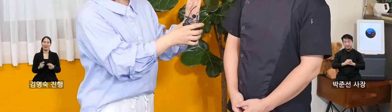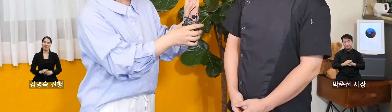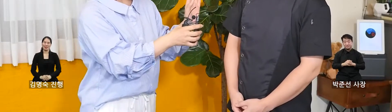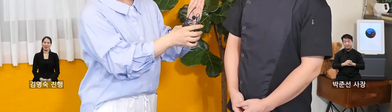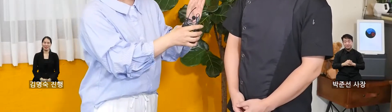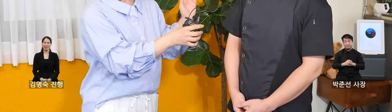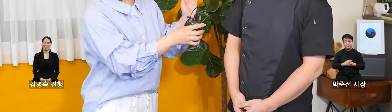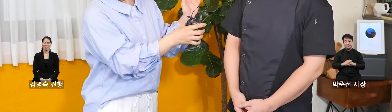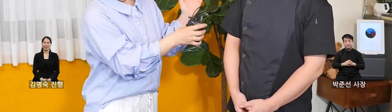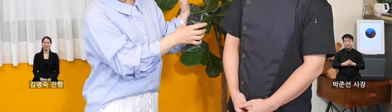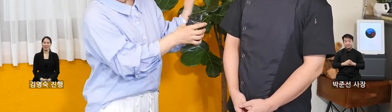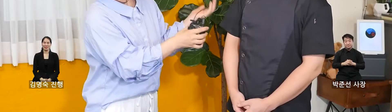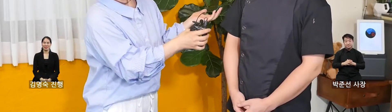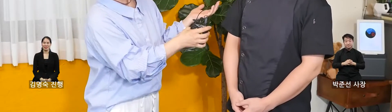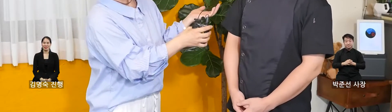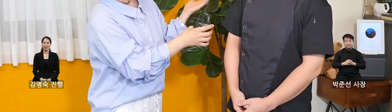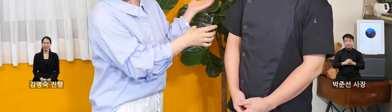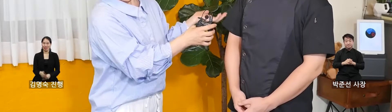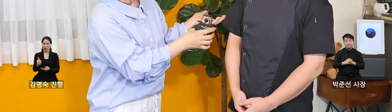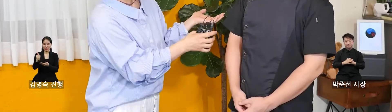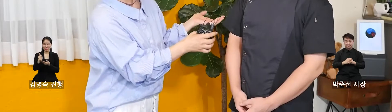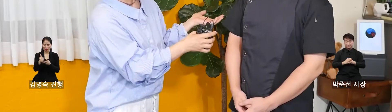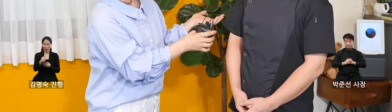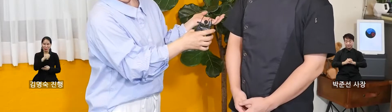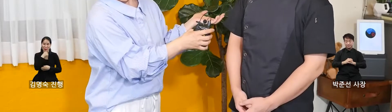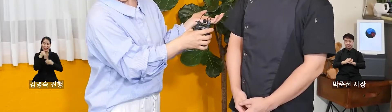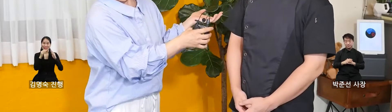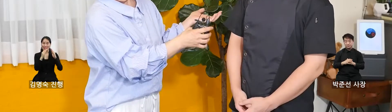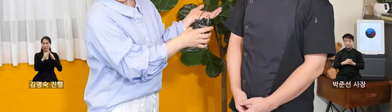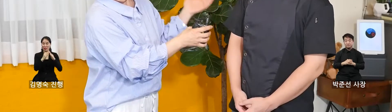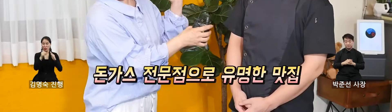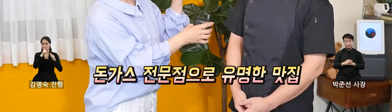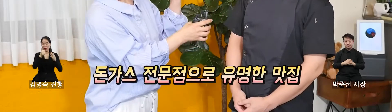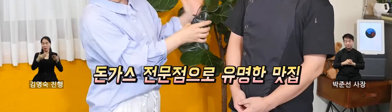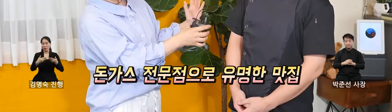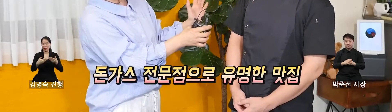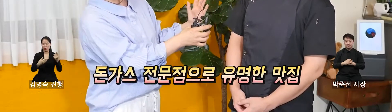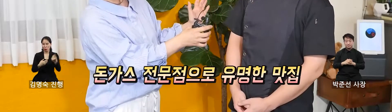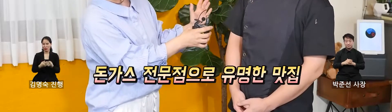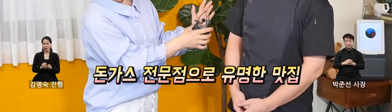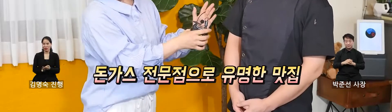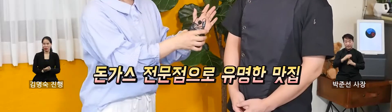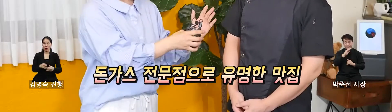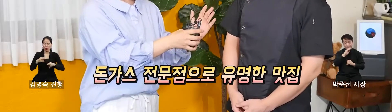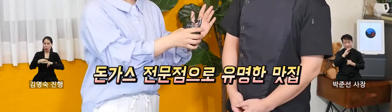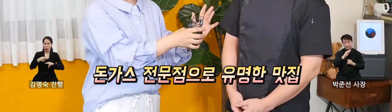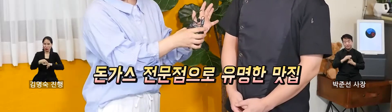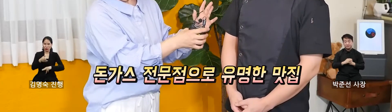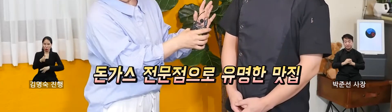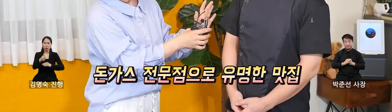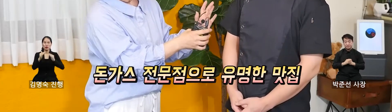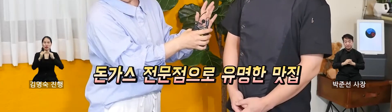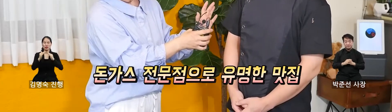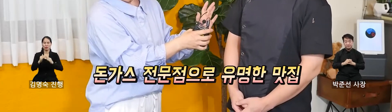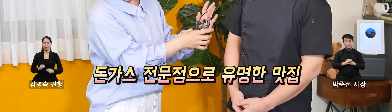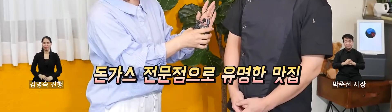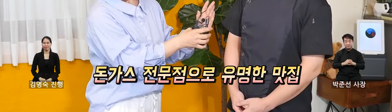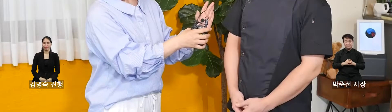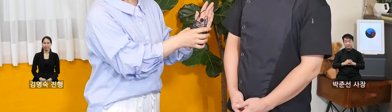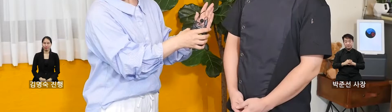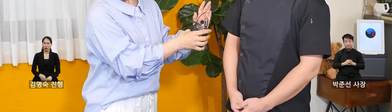근데 이제 여기 이제 우리 초대 손님이 맛집이라고 해서 제가 왔는데 돈가스 전문점. 네. 이 돈가스